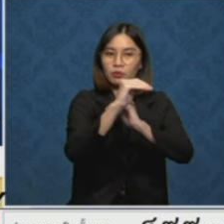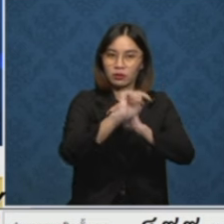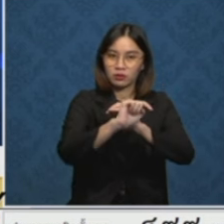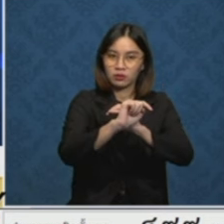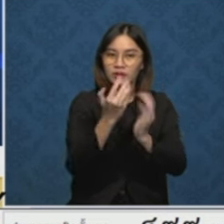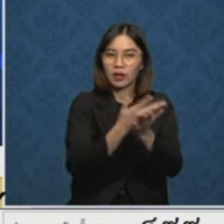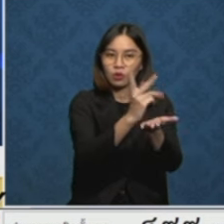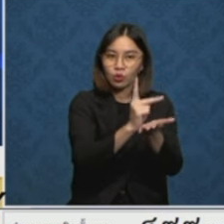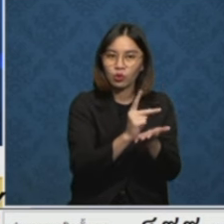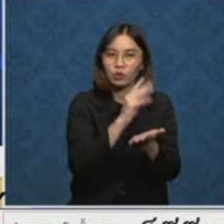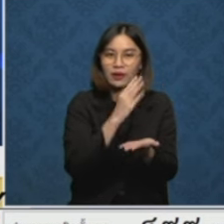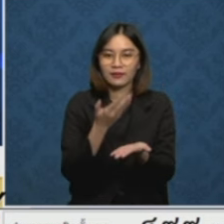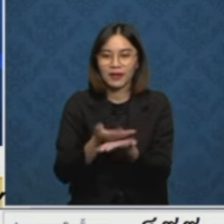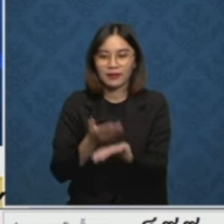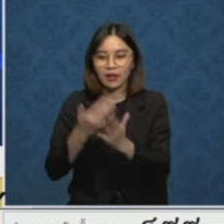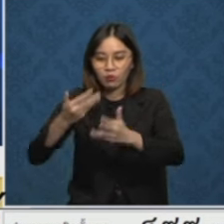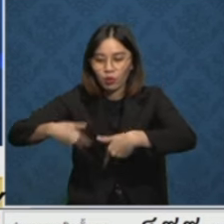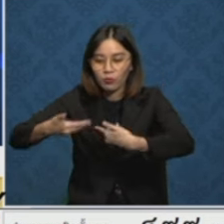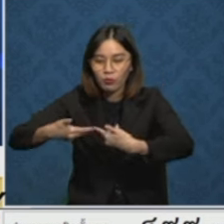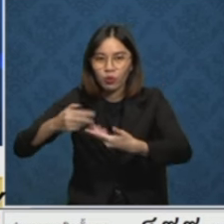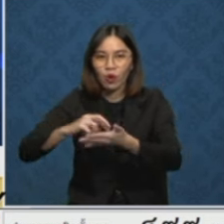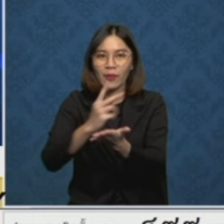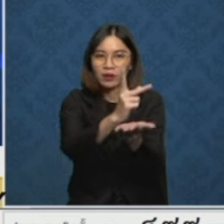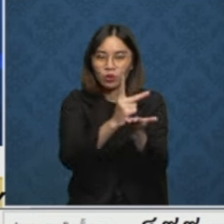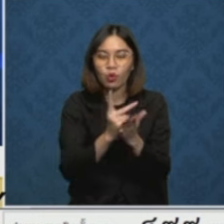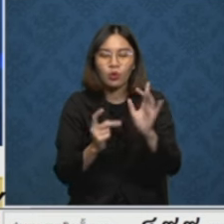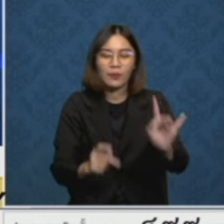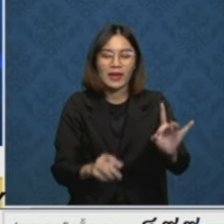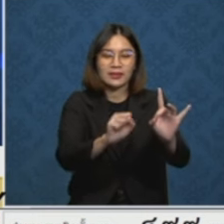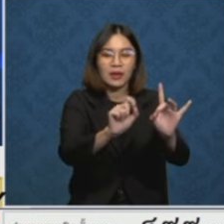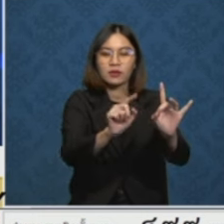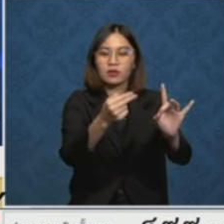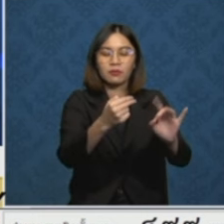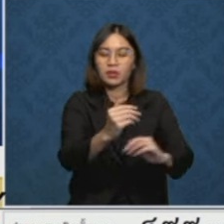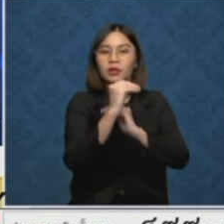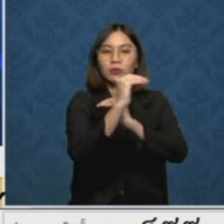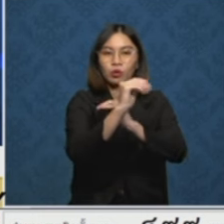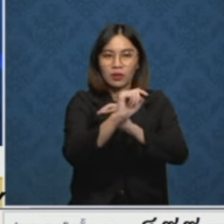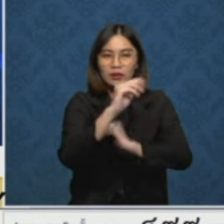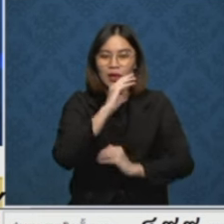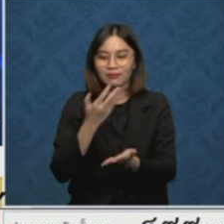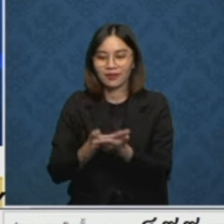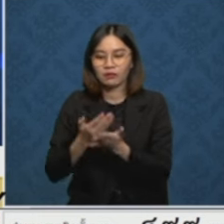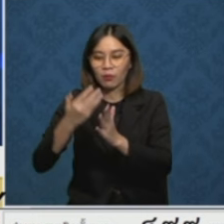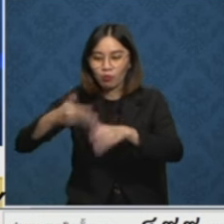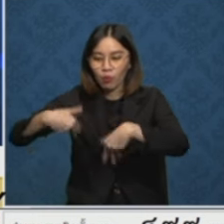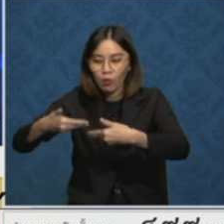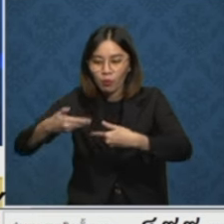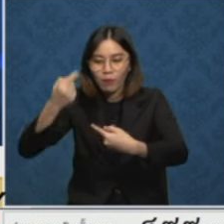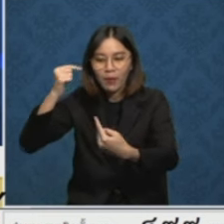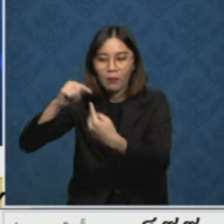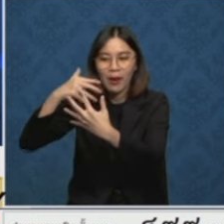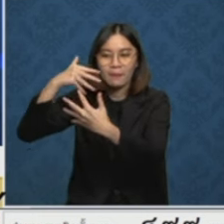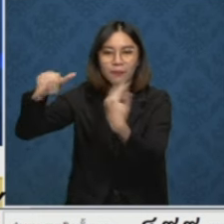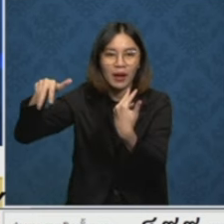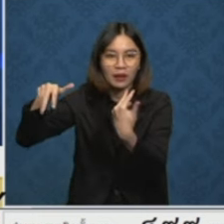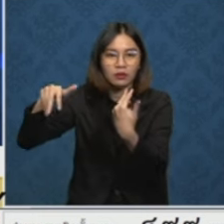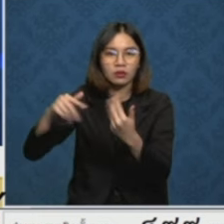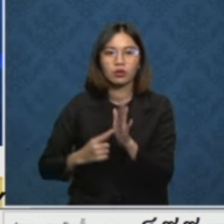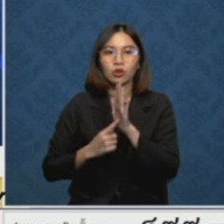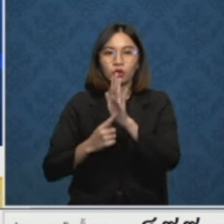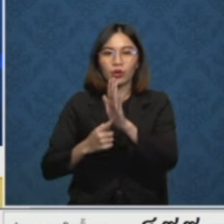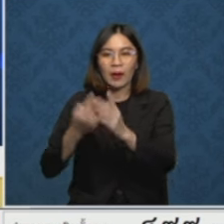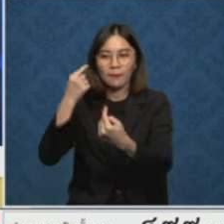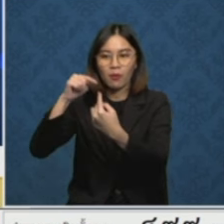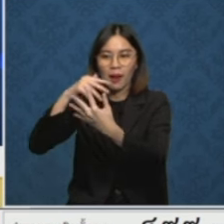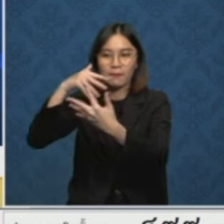แต่ว่าไม่ว่าจะจัดเก็บรายได้เท่าไหร่เราก็จะกู้ได้แค่ 801,000 นะคะถ้าเก็บรายได้ไม่ได้ตามที่คาดไว้สมมุติว่าหลุดเป้